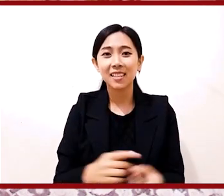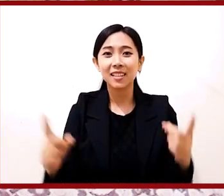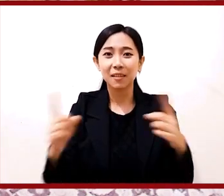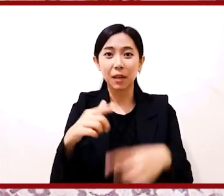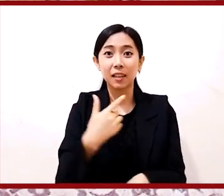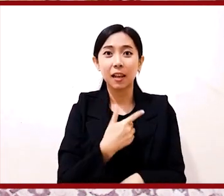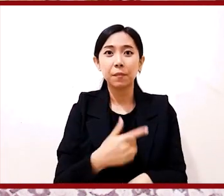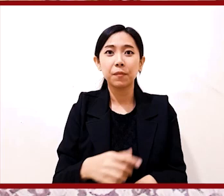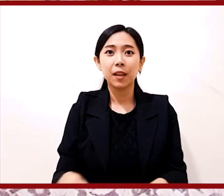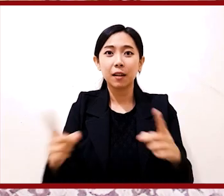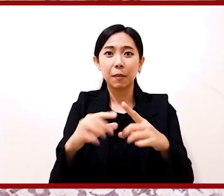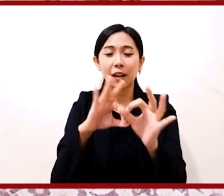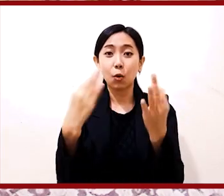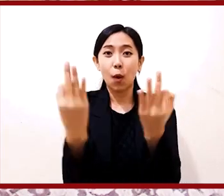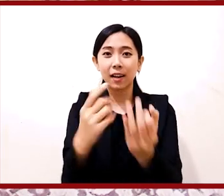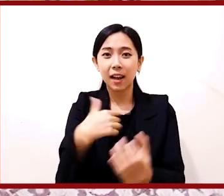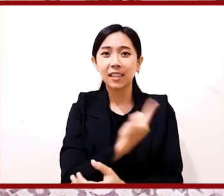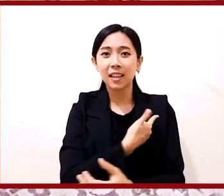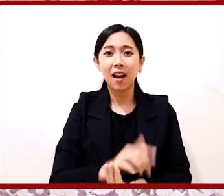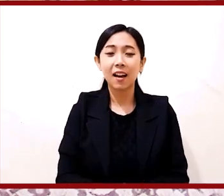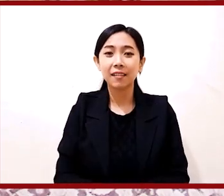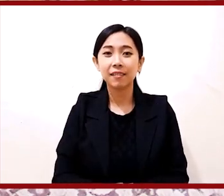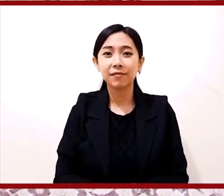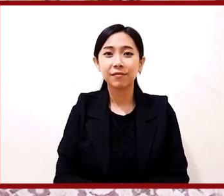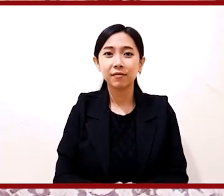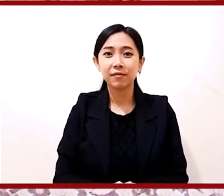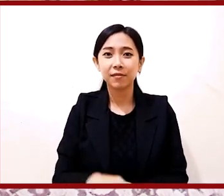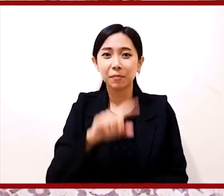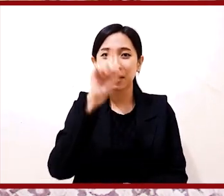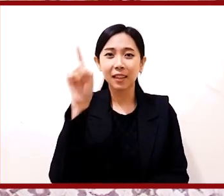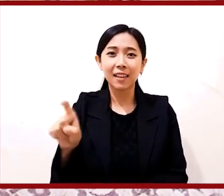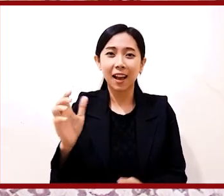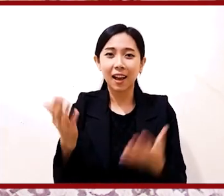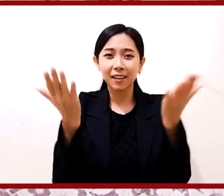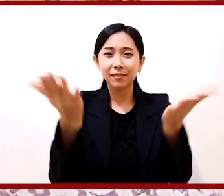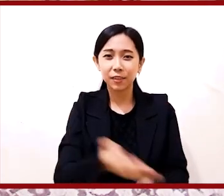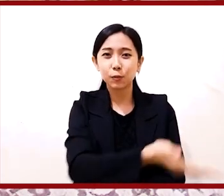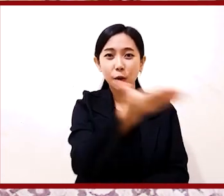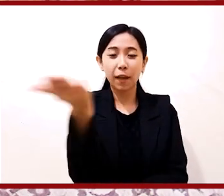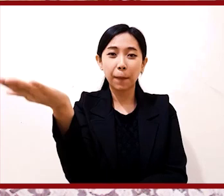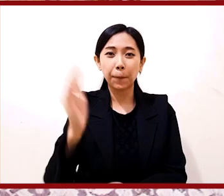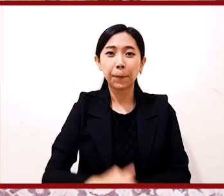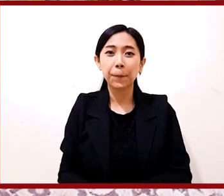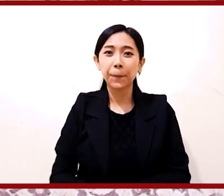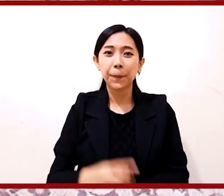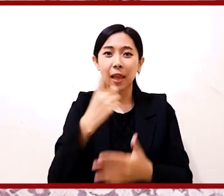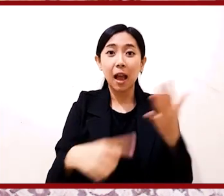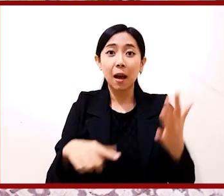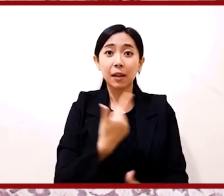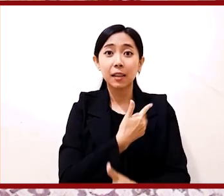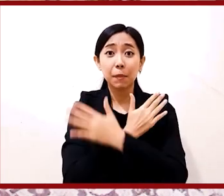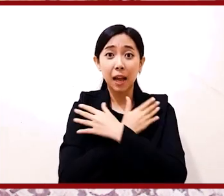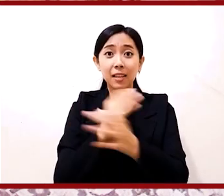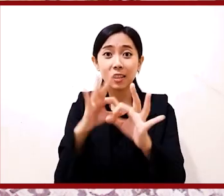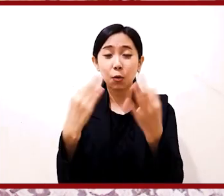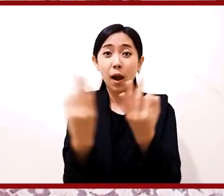kita, khususnya dengan anggota keluarga kita. Boleh saya bertanya kepada Bapak Ibu di rumah,